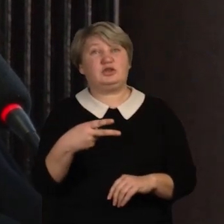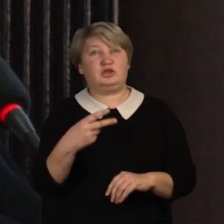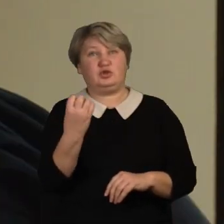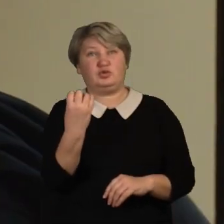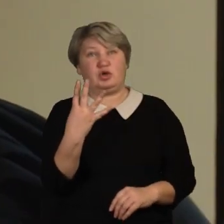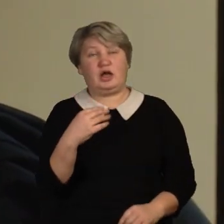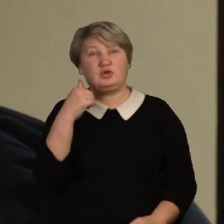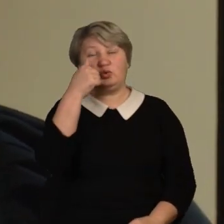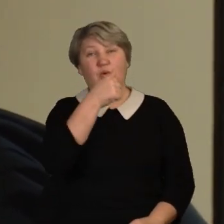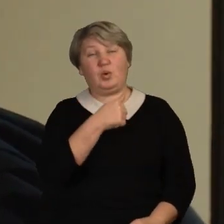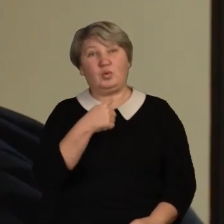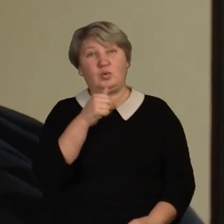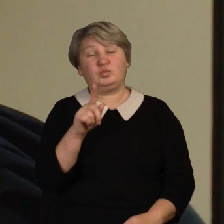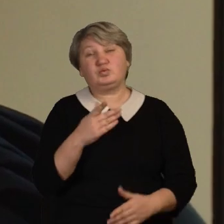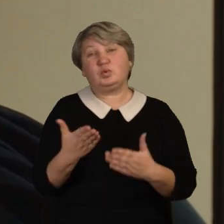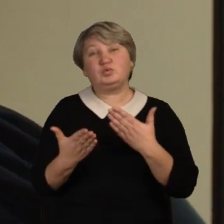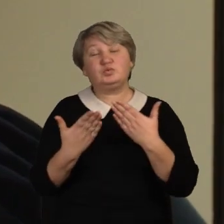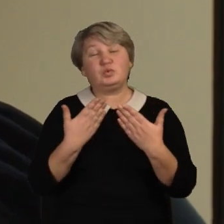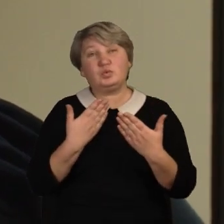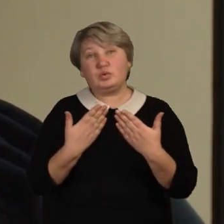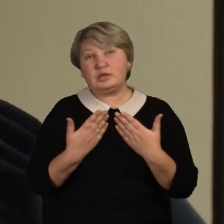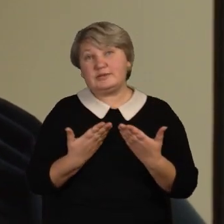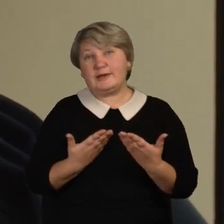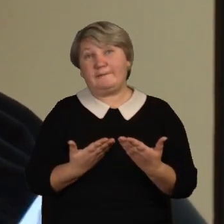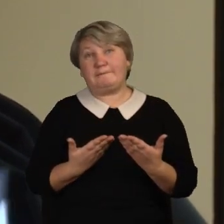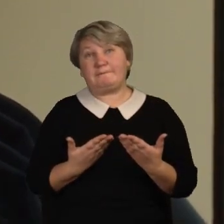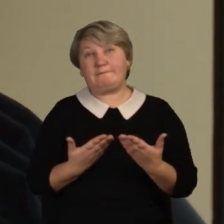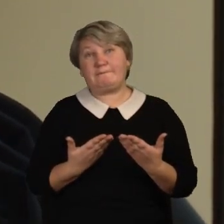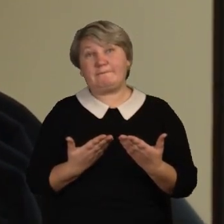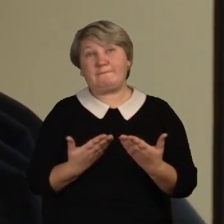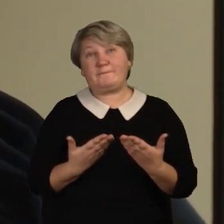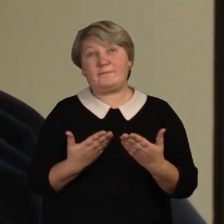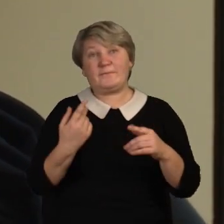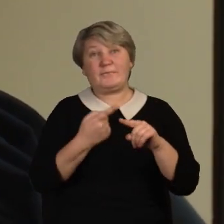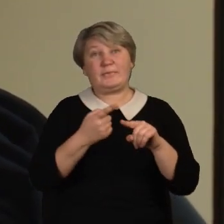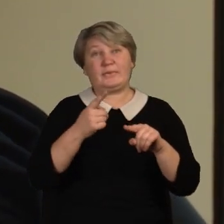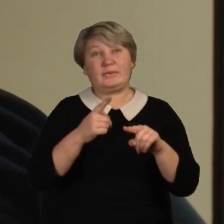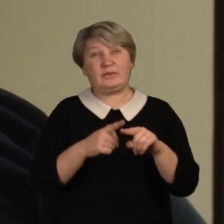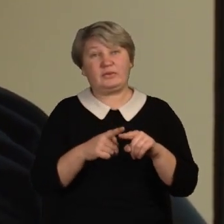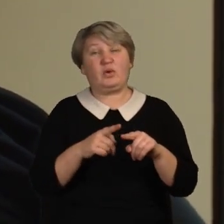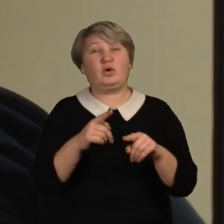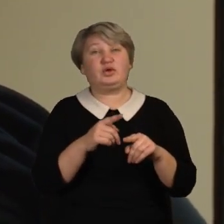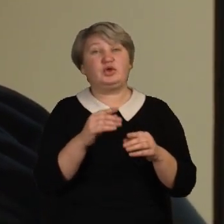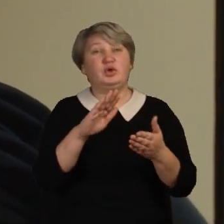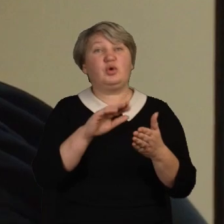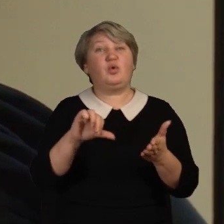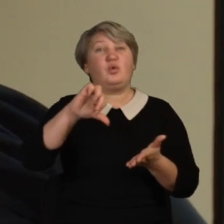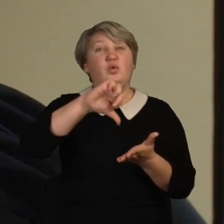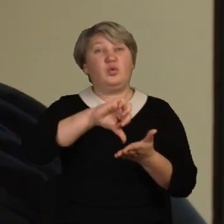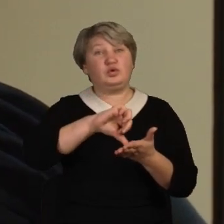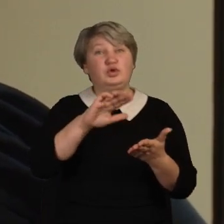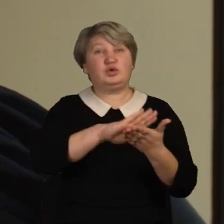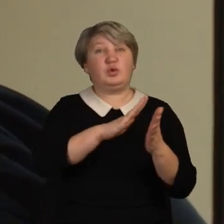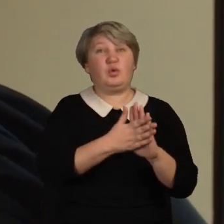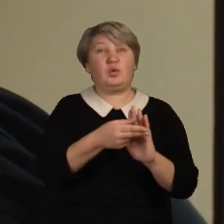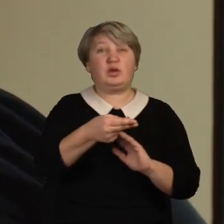17.12.2014 року. Що стосується договору дольової участі, укладеної між Пірусом